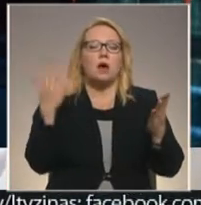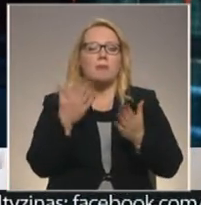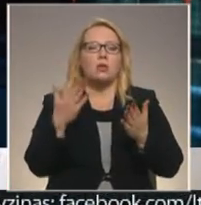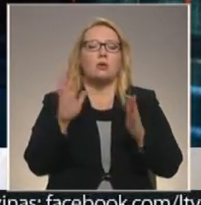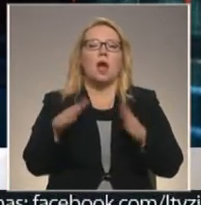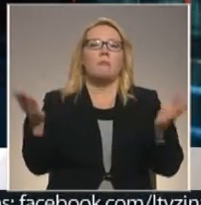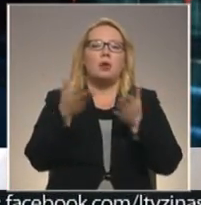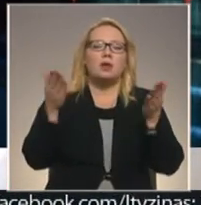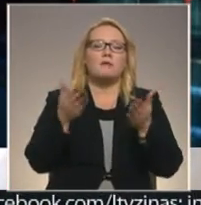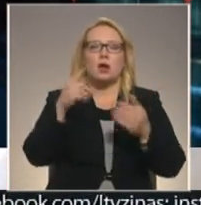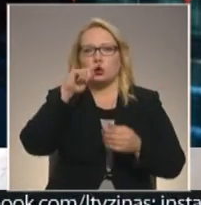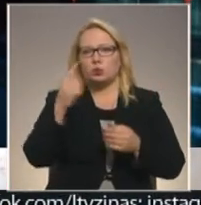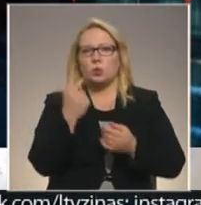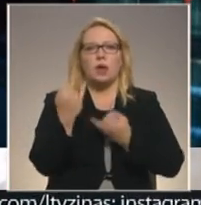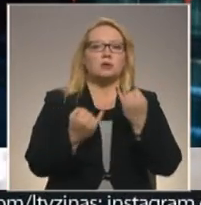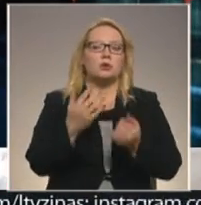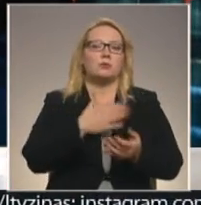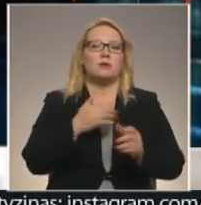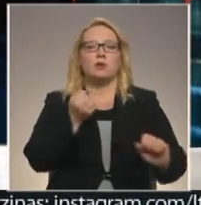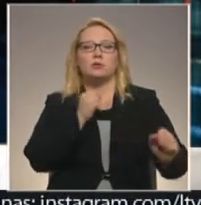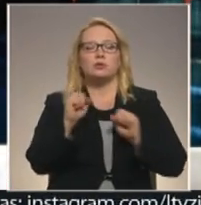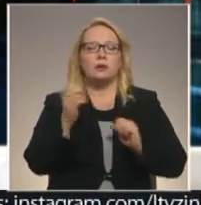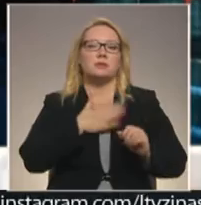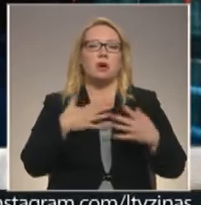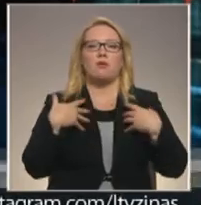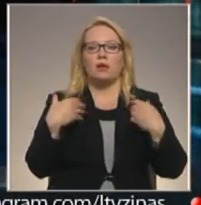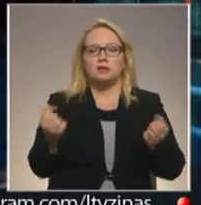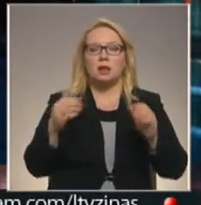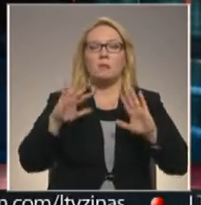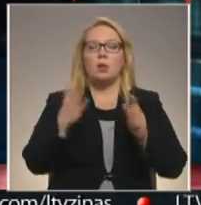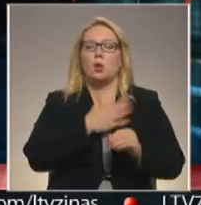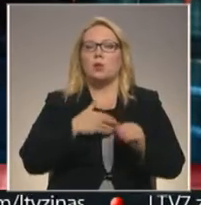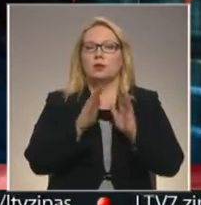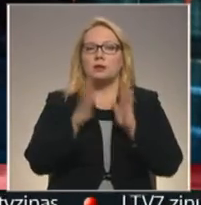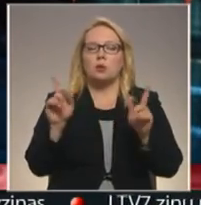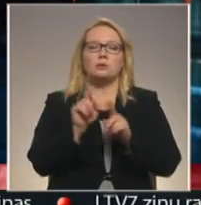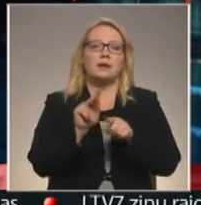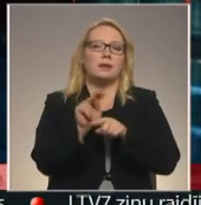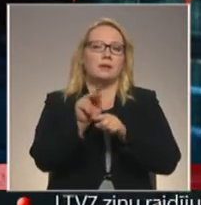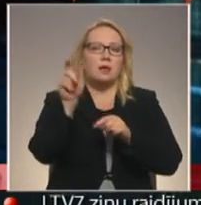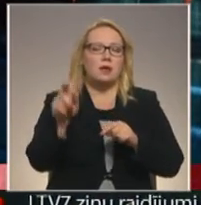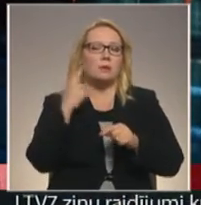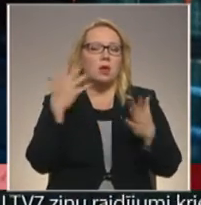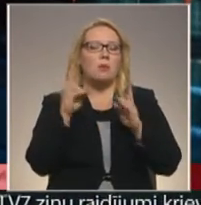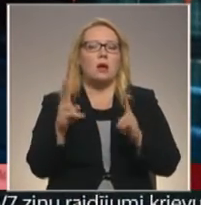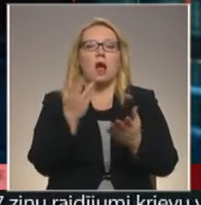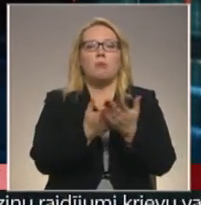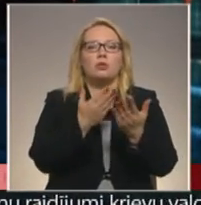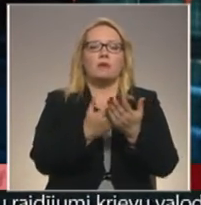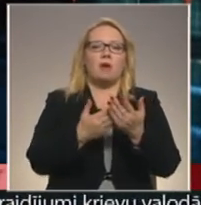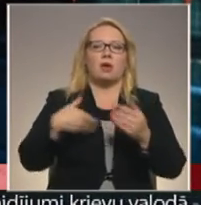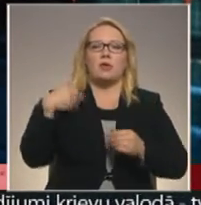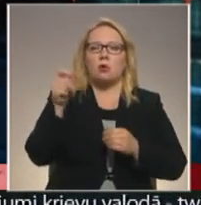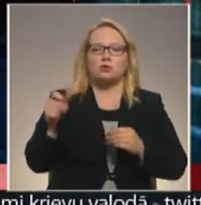motivētu stundā, izkopt savas kustības, savu veselību, bet ļoti daudz arī treneriem jādomā, kā motivēt.